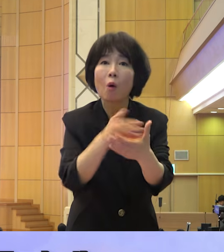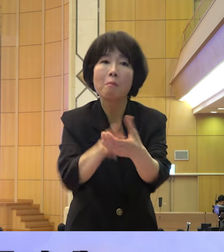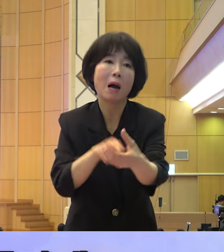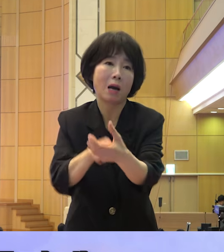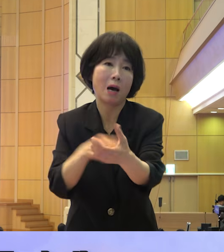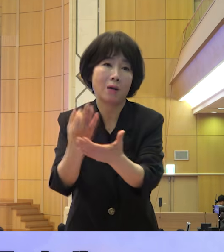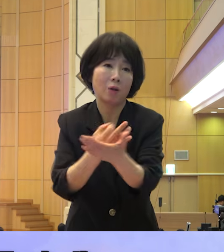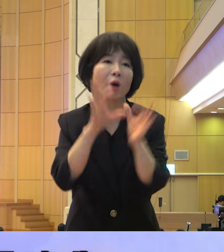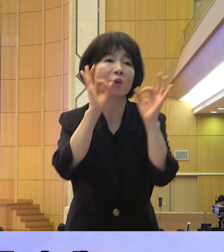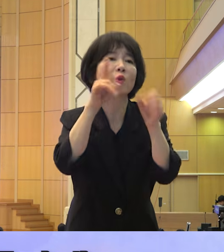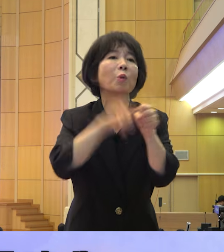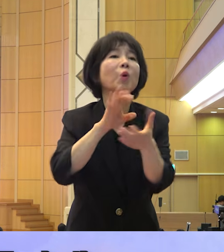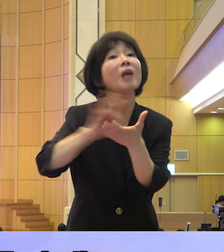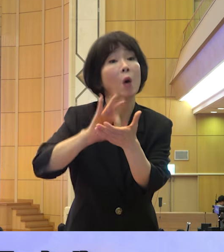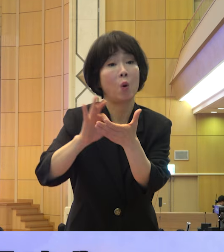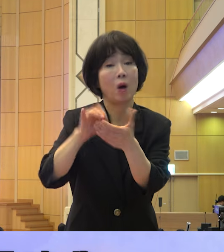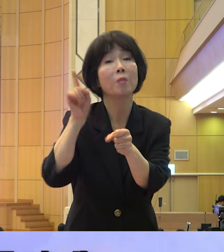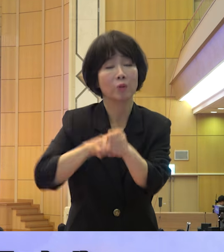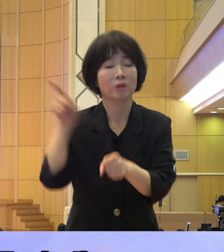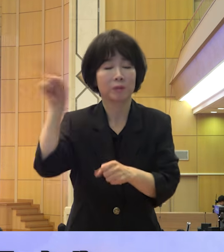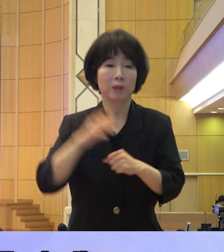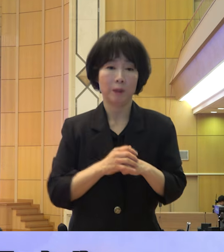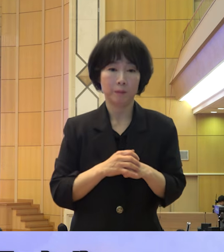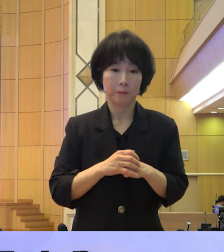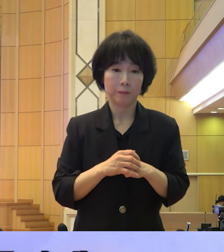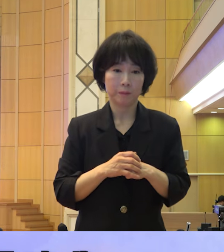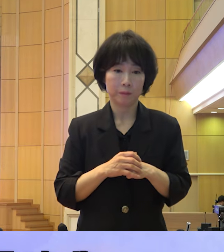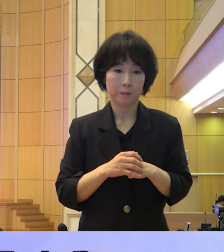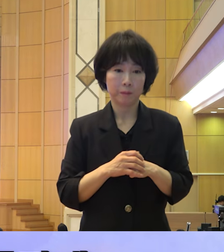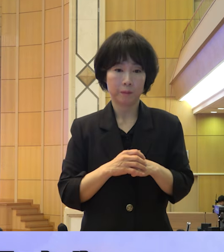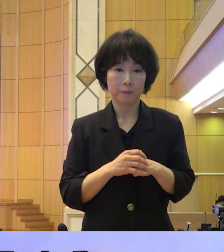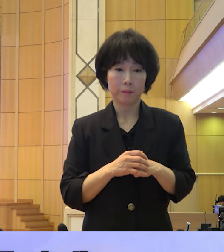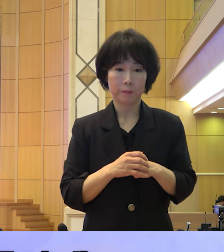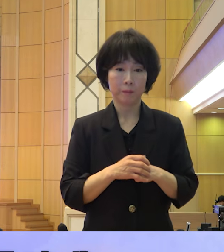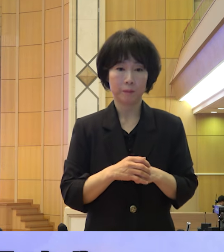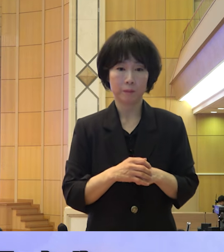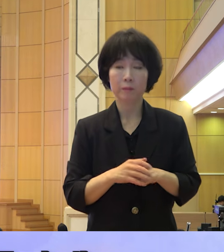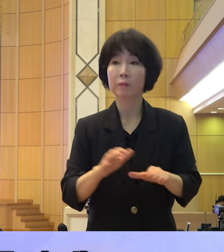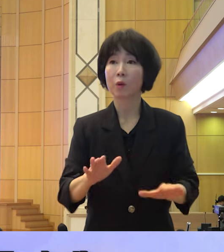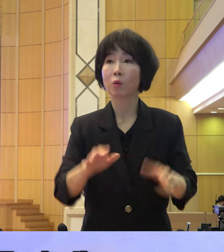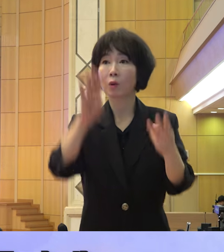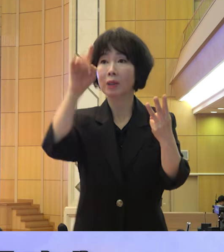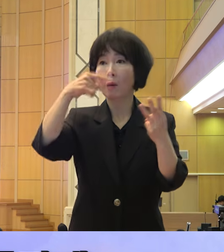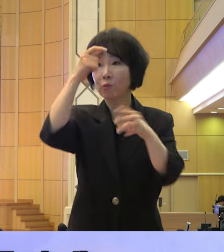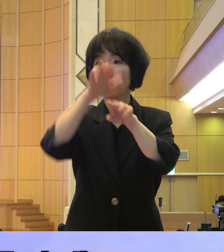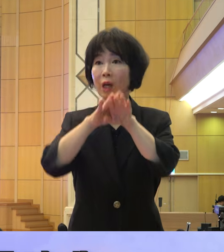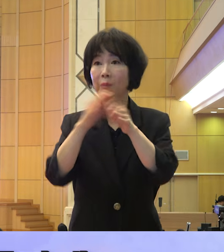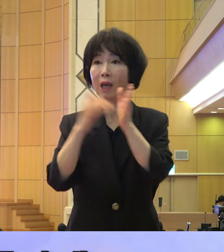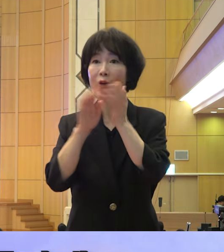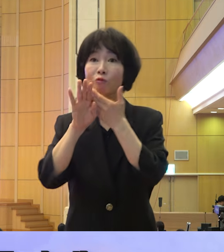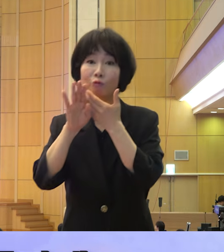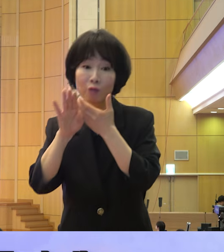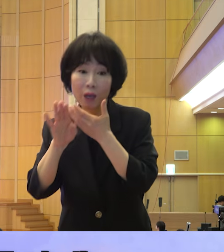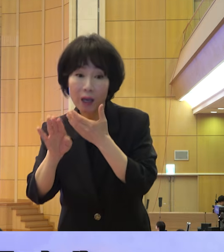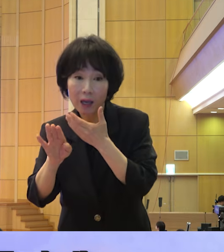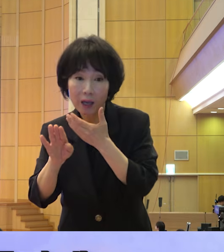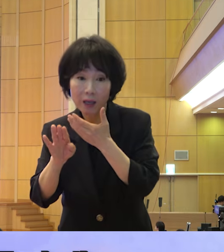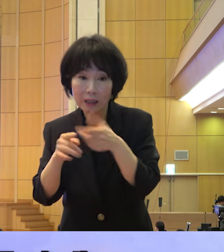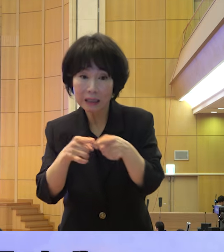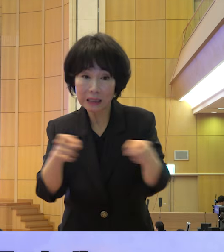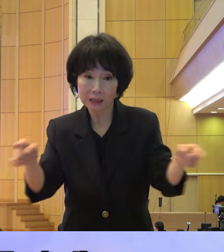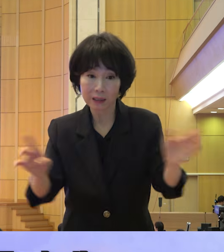동참해 주시기를 바랍니다. 교육 부분에 대해서 광고합니다. 오늘 3부 예배 후에는